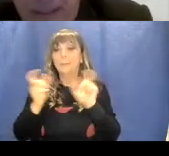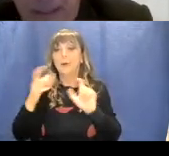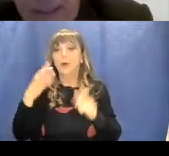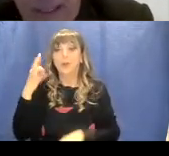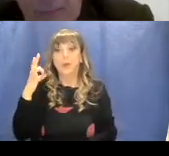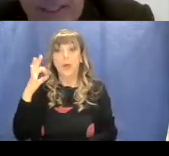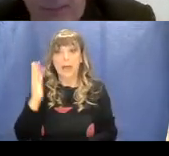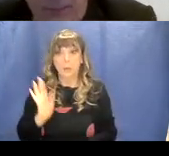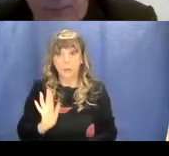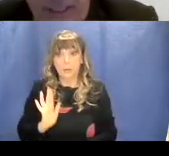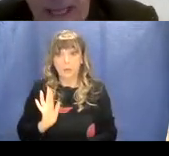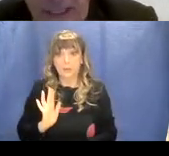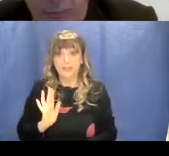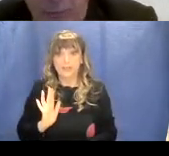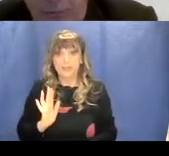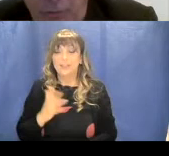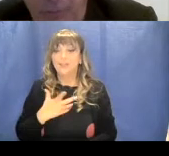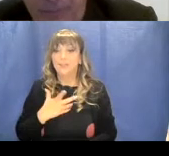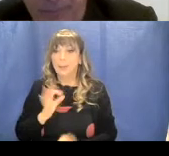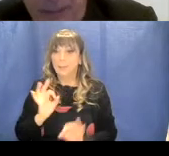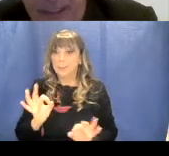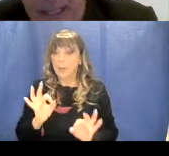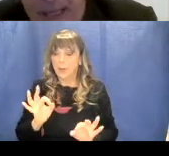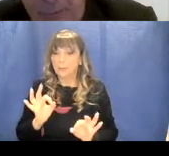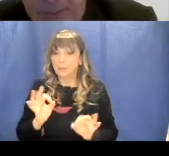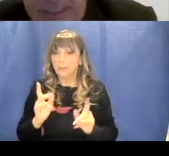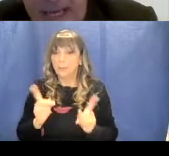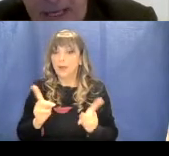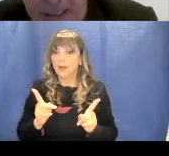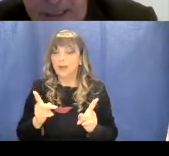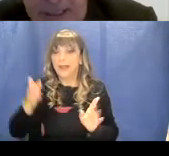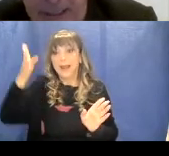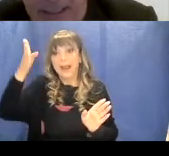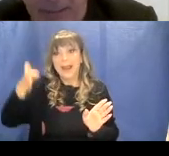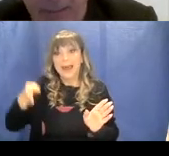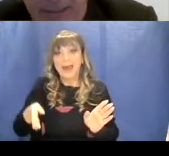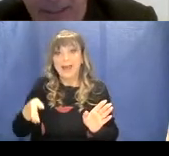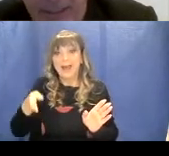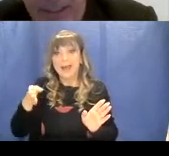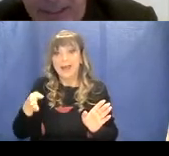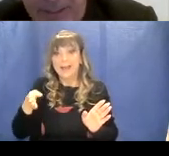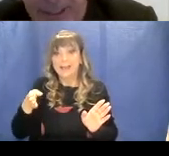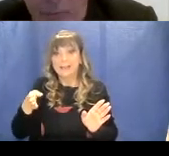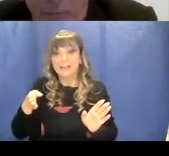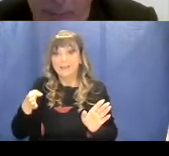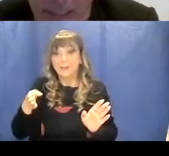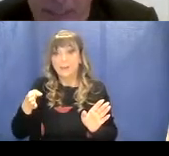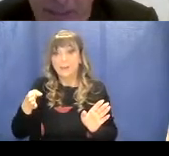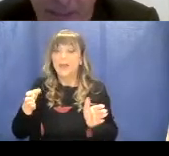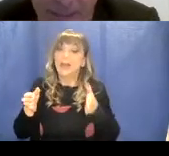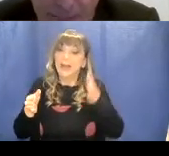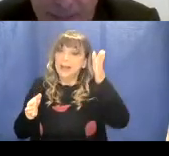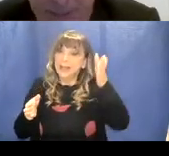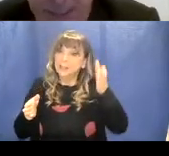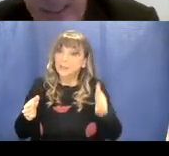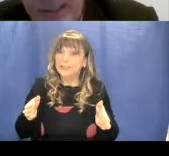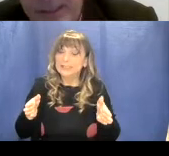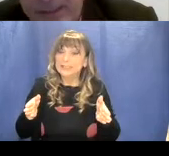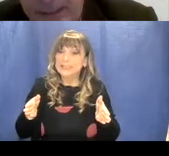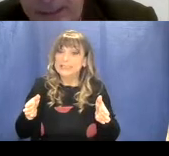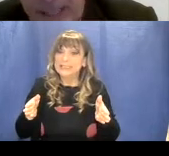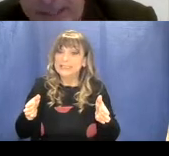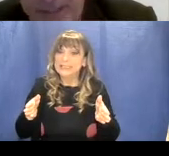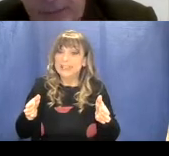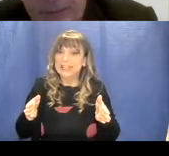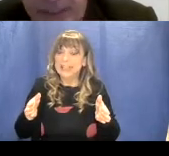che a questa proprietà che tutto il lato sta alla parte di sinistra come la parte di sinistra sta la